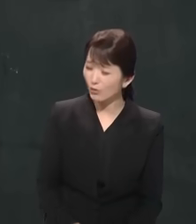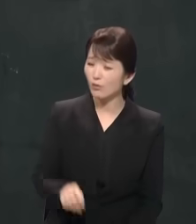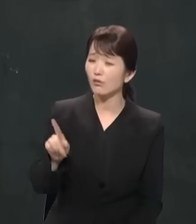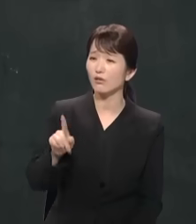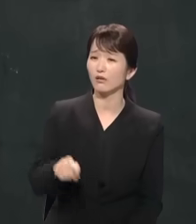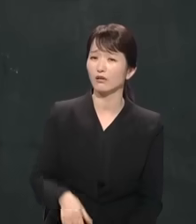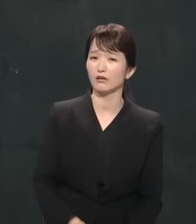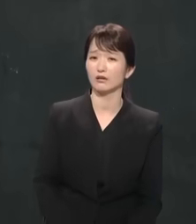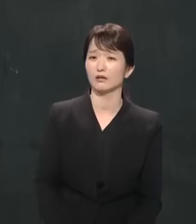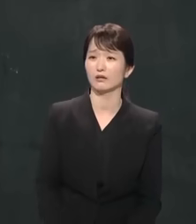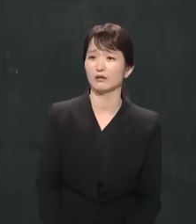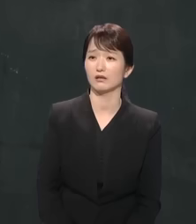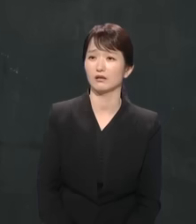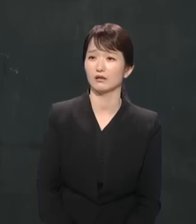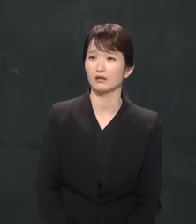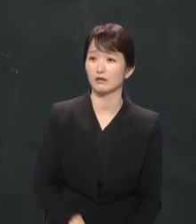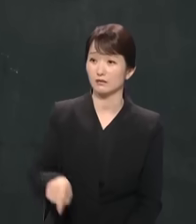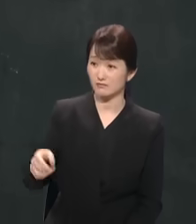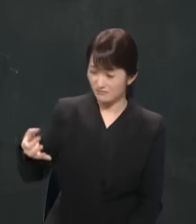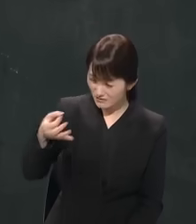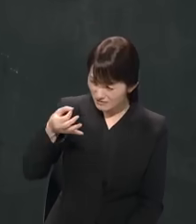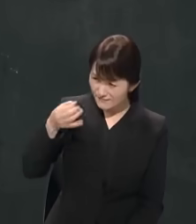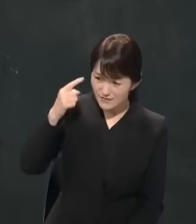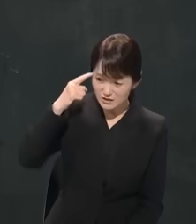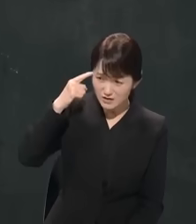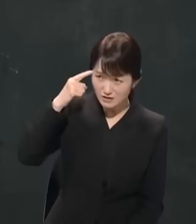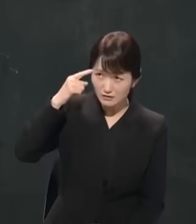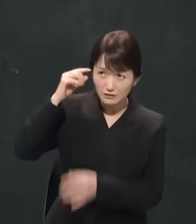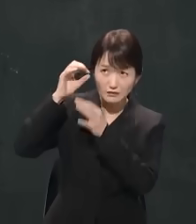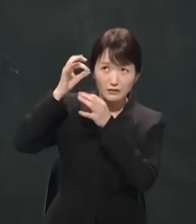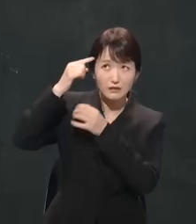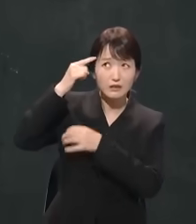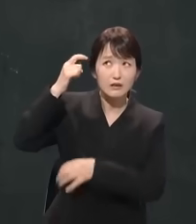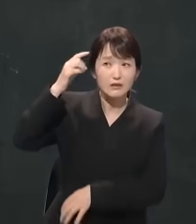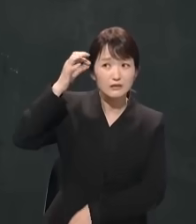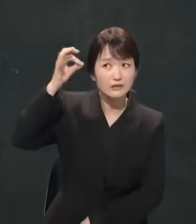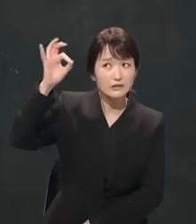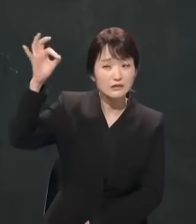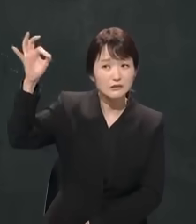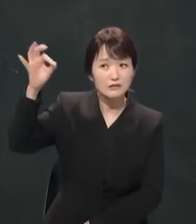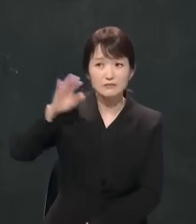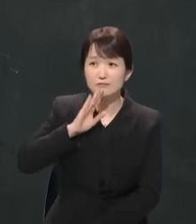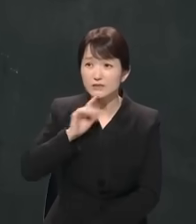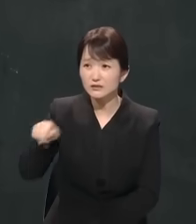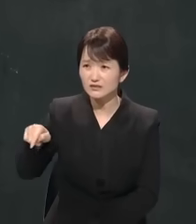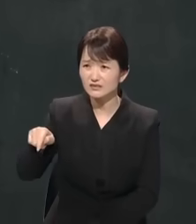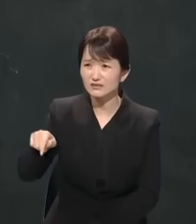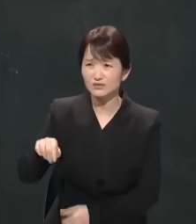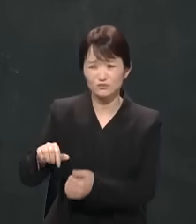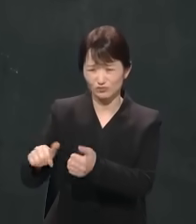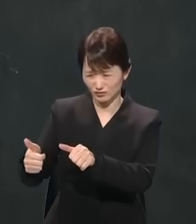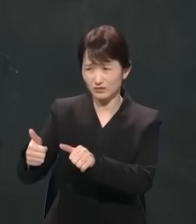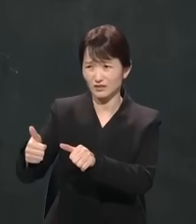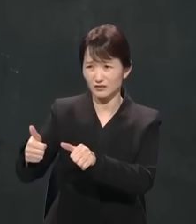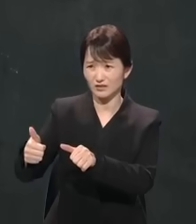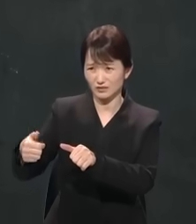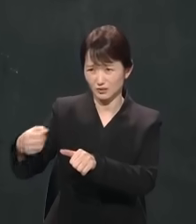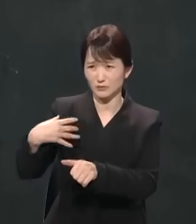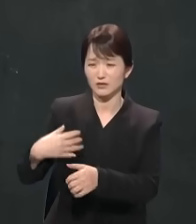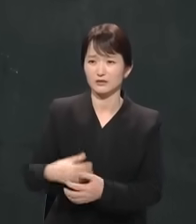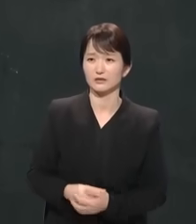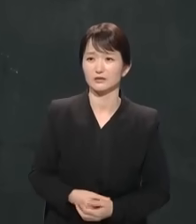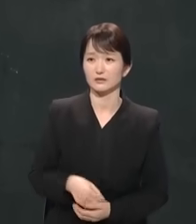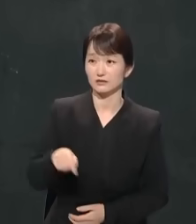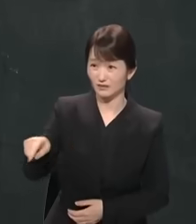어 이렇게 보면은 정신이 아예 딴 데가 있어 맞아 아이 죽었다라는 얘 내가 죽 죽을